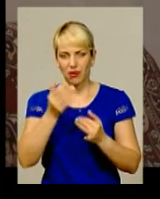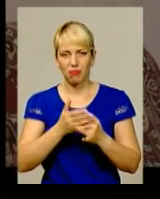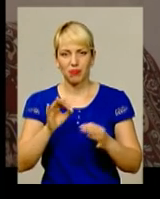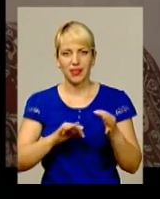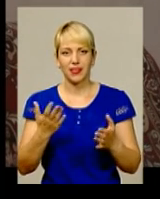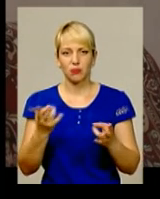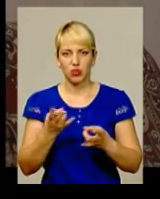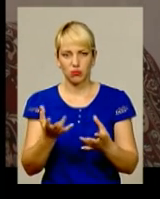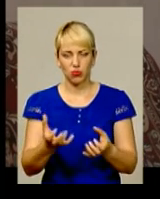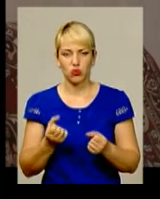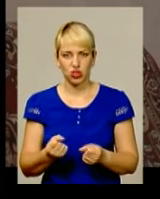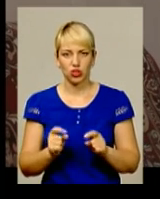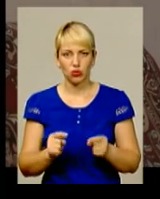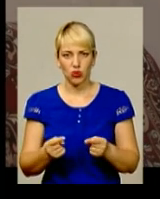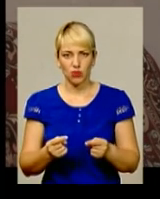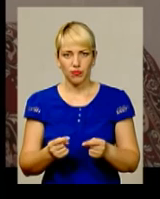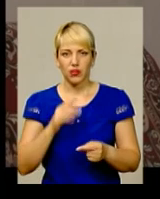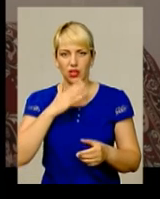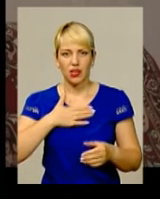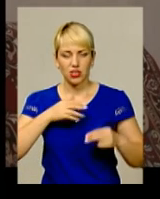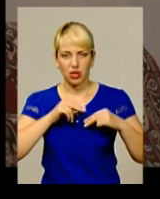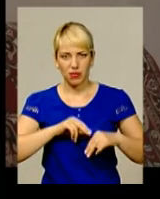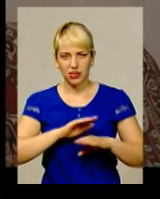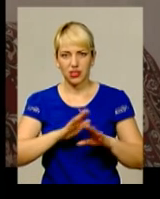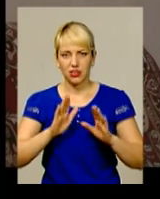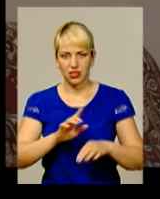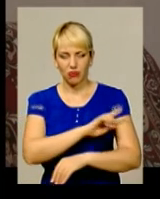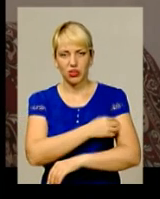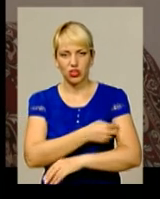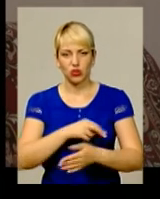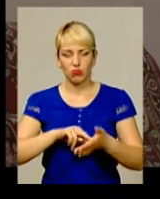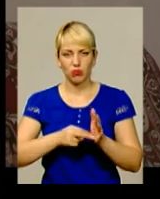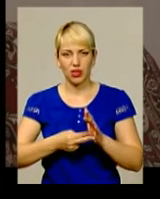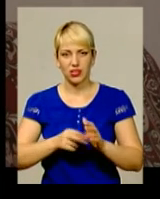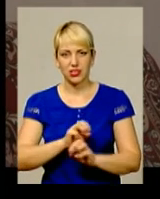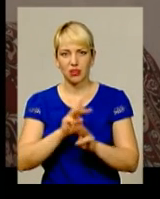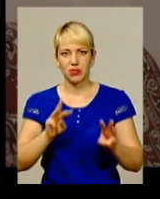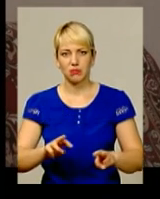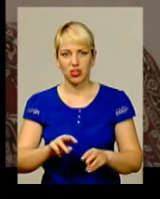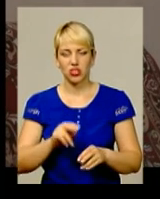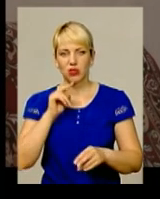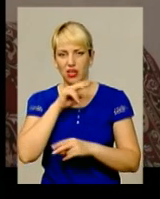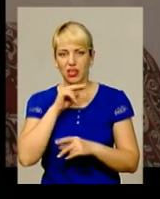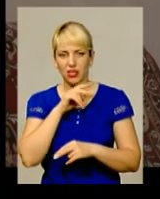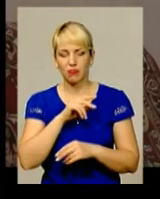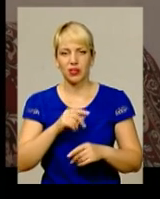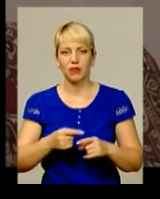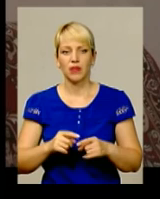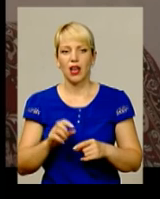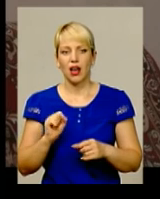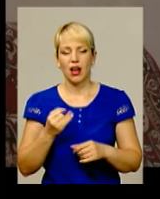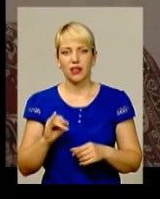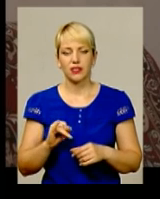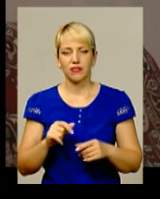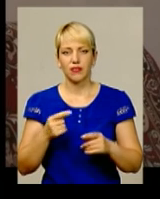мають отримати. Тому і наша праця не тільки в медичному плані забезпечення ліками, фізіотерапією, а